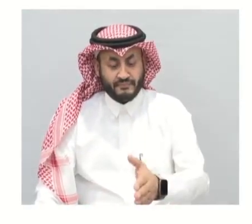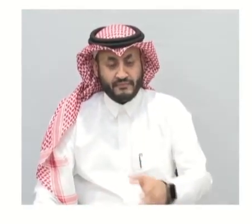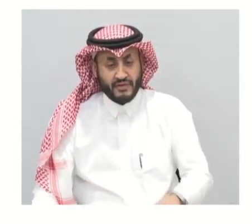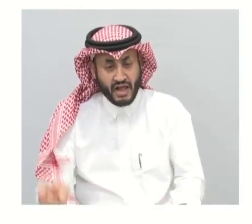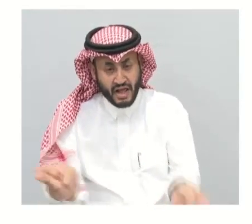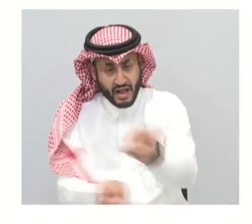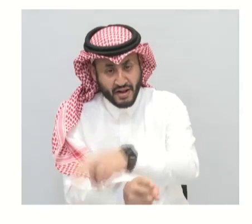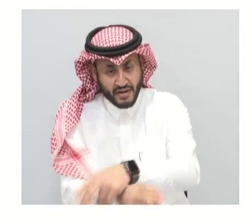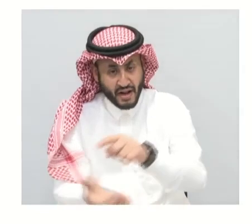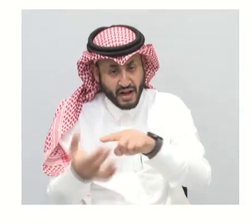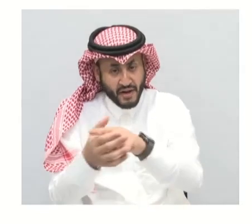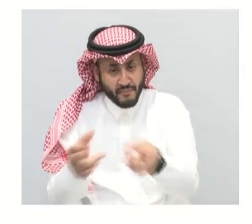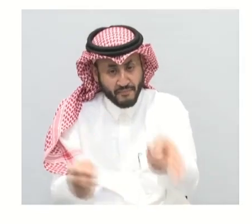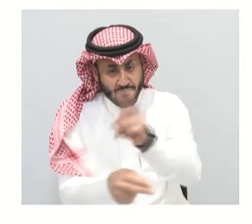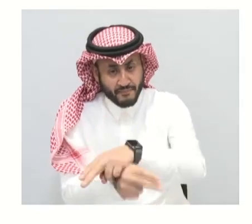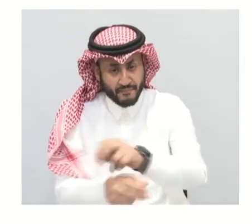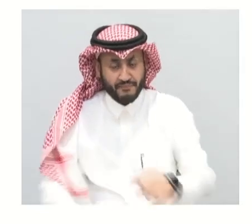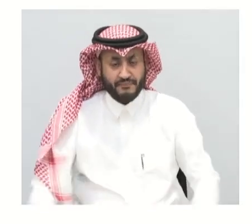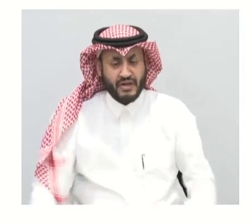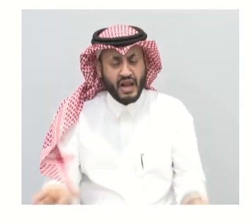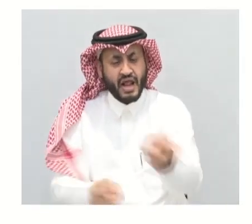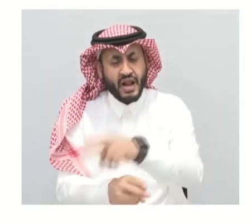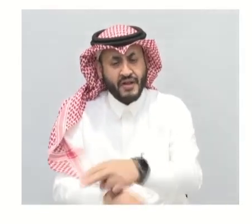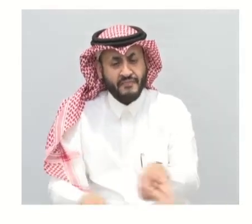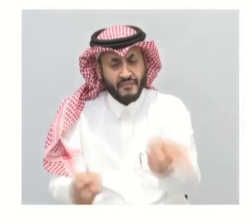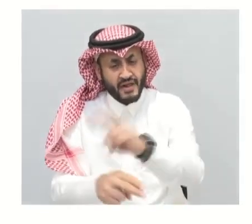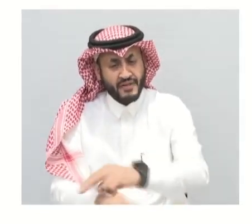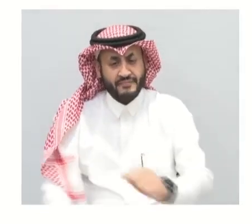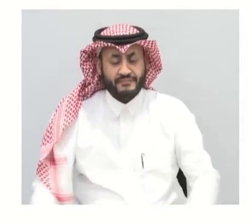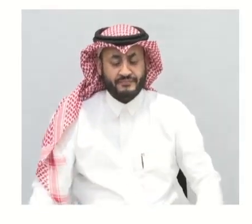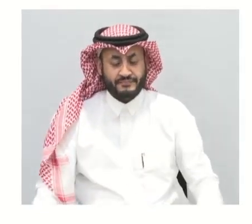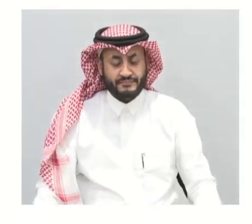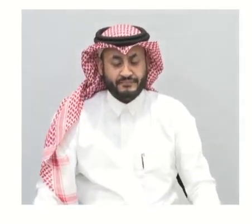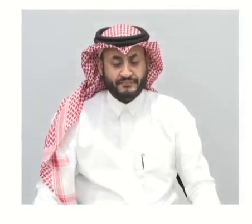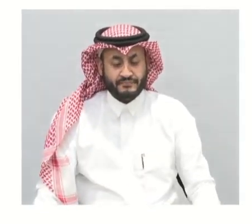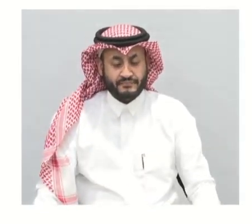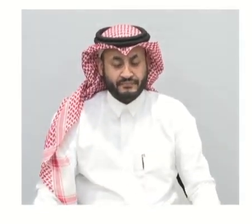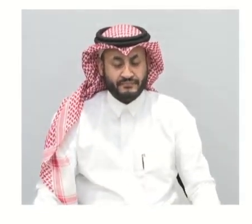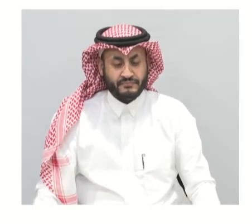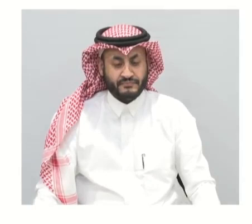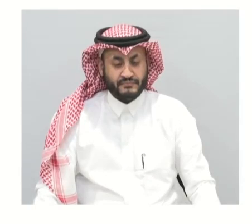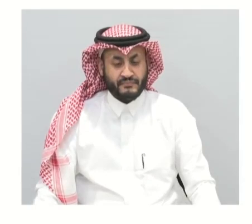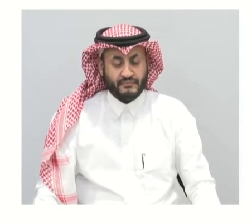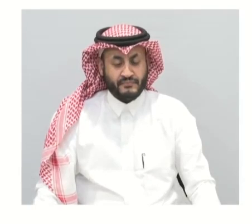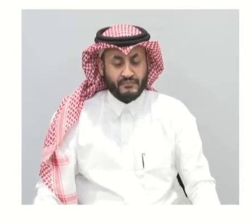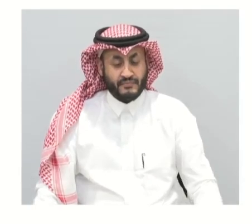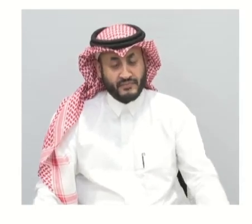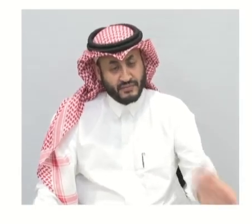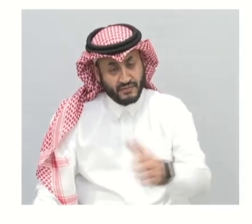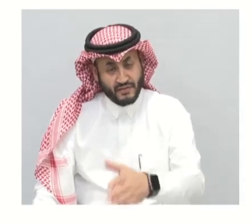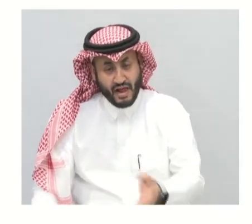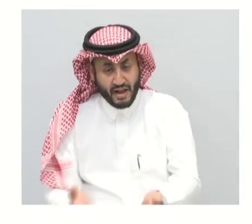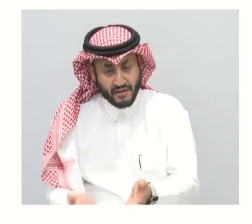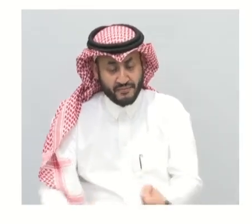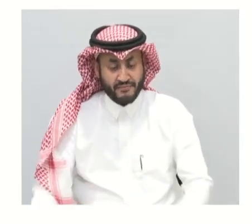على عمليه التدوير وكيف يمكن الاستفاده منها اضافه الى ذلك طالبي وطالبتي